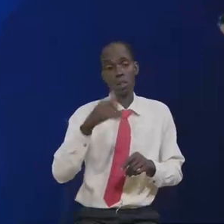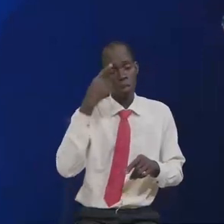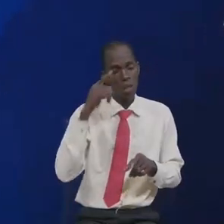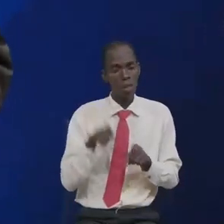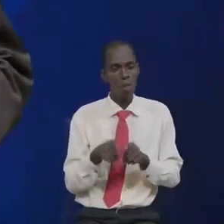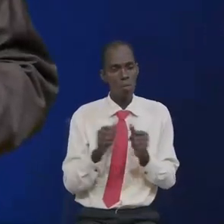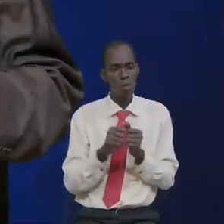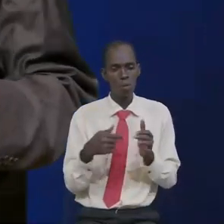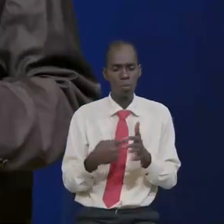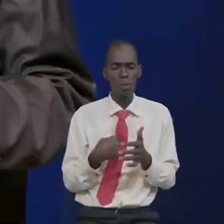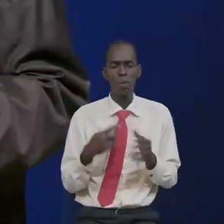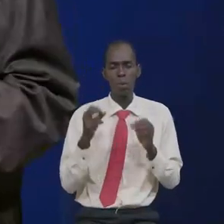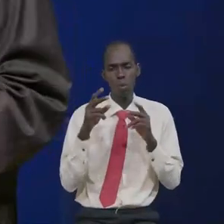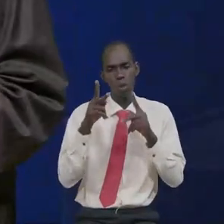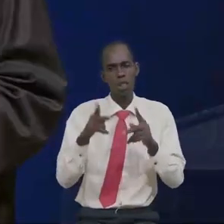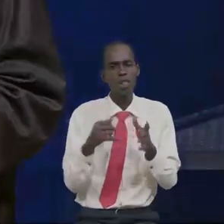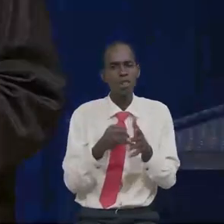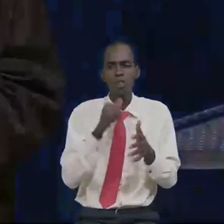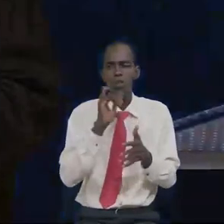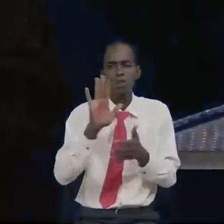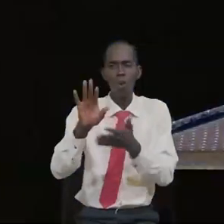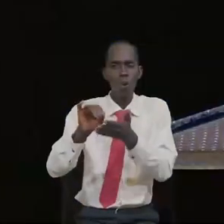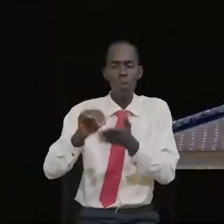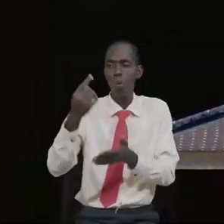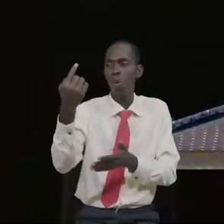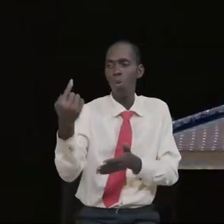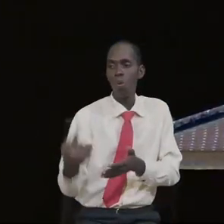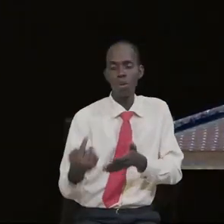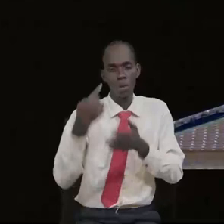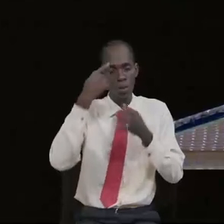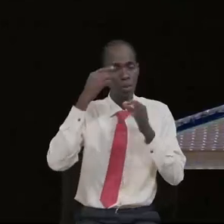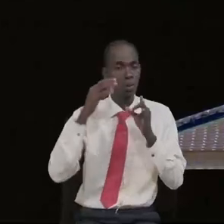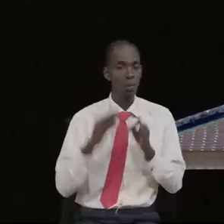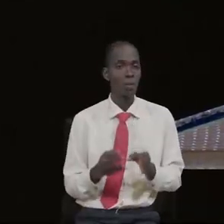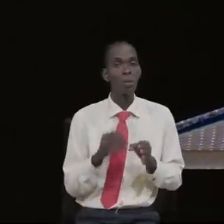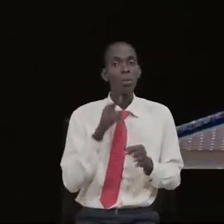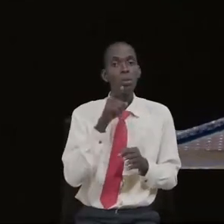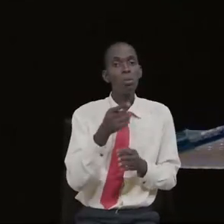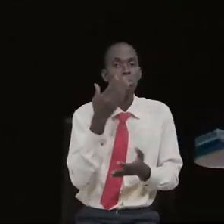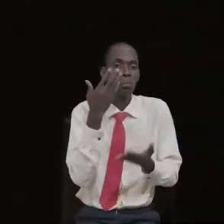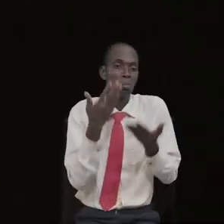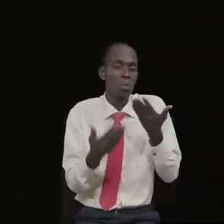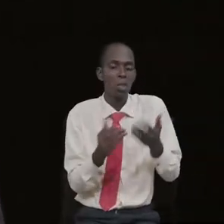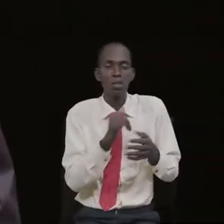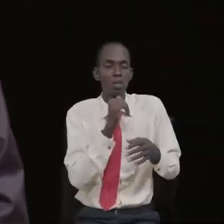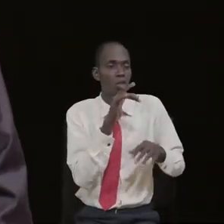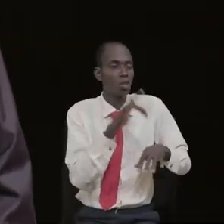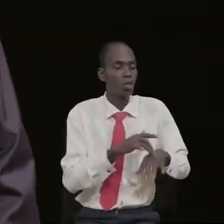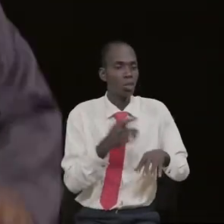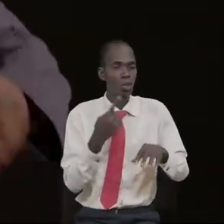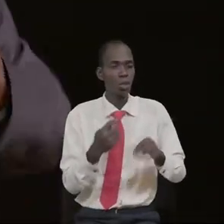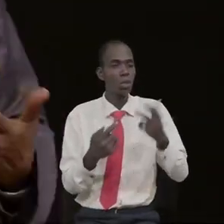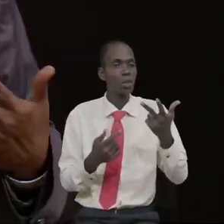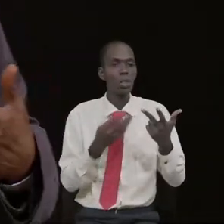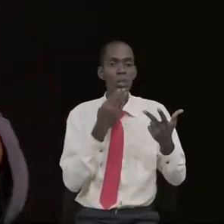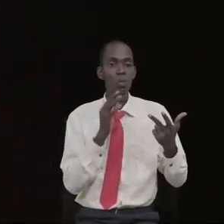pas ta décision toute seule. Ouais, tu peux ne pas toucher